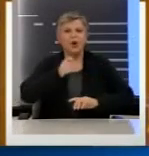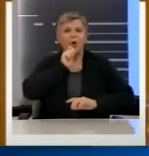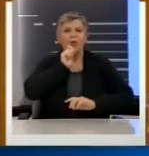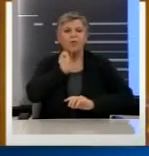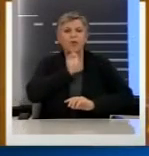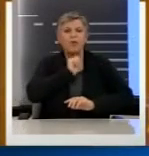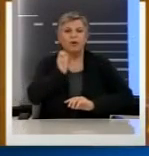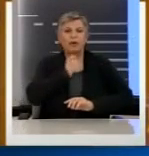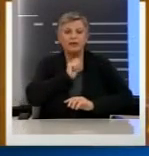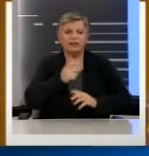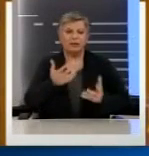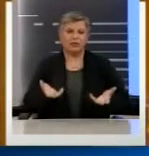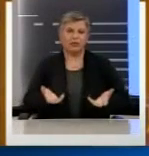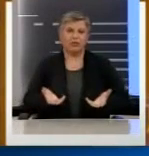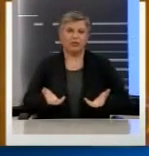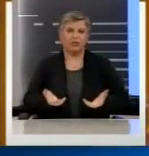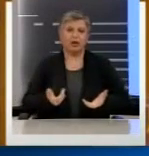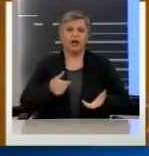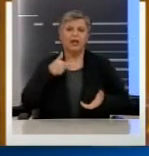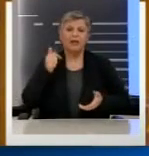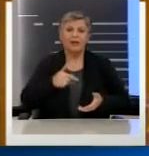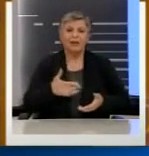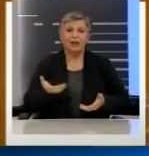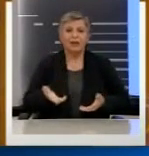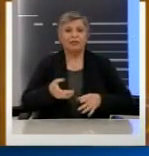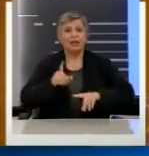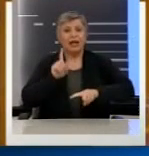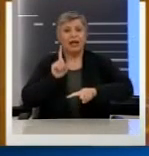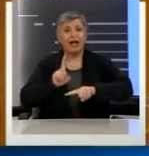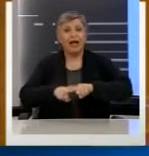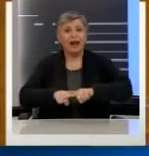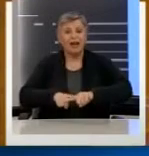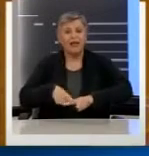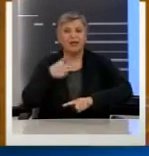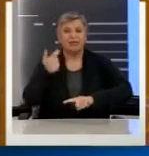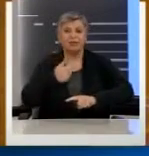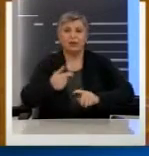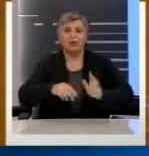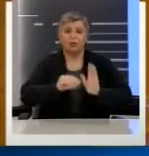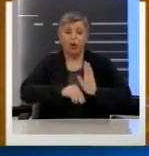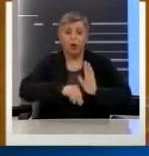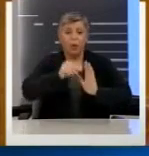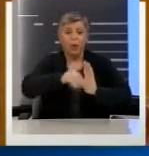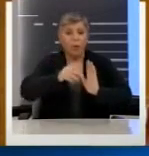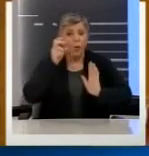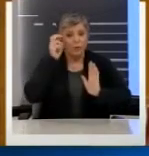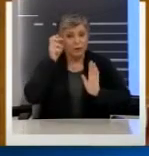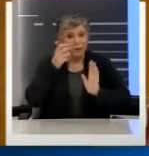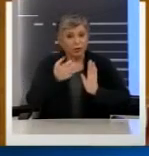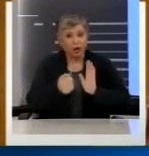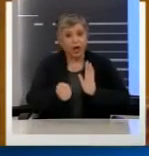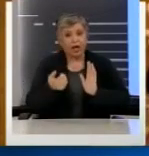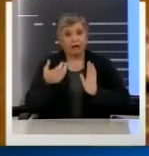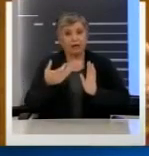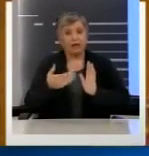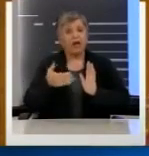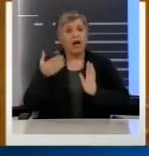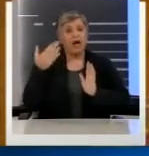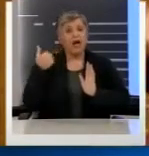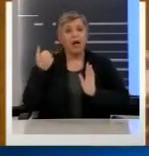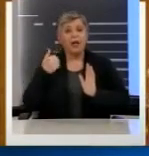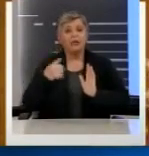δυνάμεων. Δεν μπορεί η χώρα να βγει από τις μνημονιακές δεσμεύσεις και τα λοιπά. Τυπικά τον Αύγουστο του 18 μπορεί